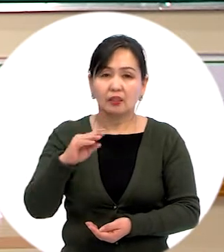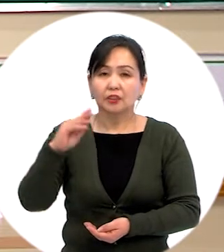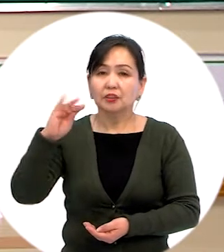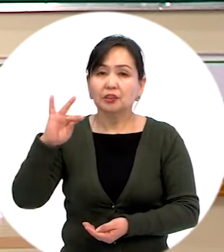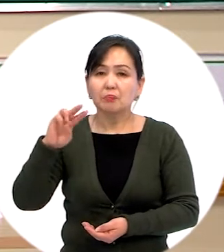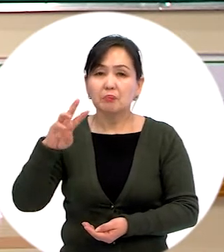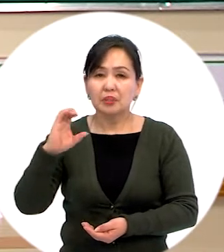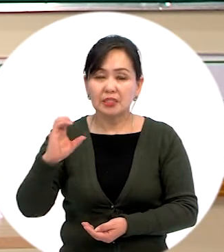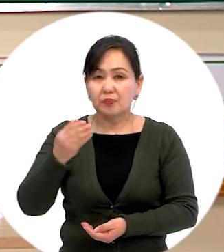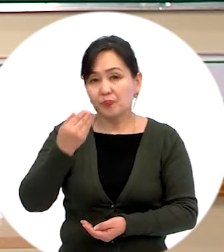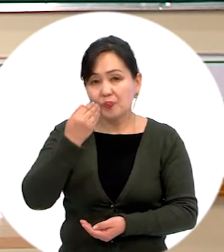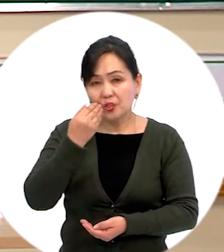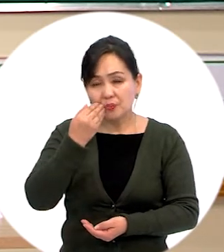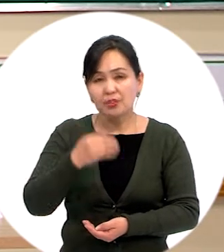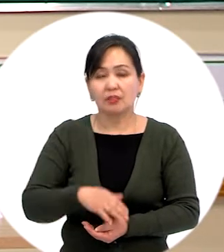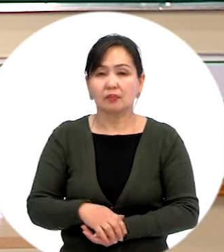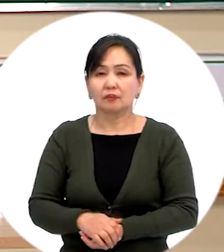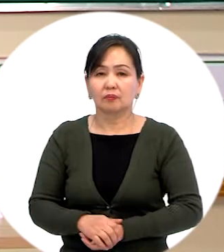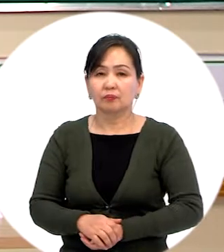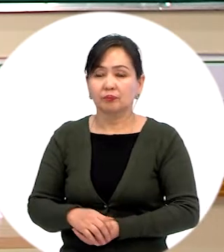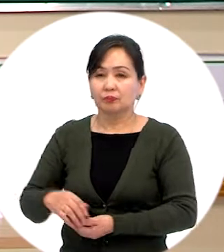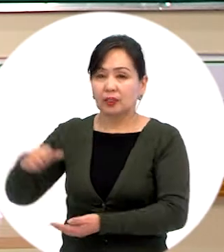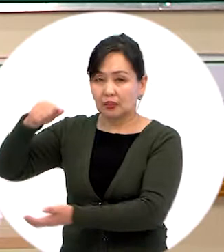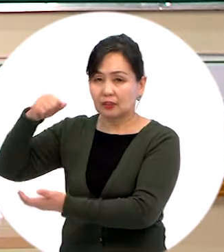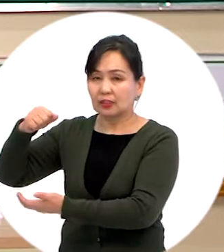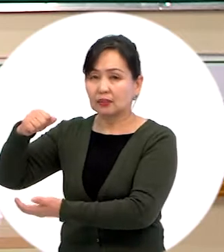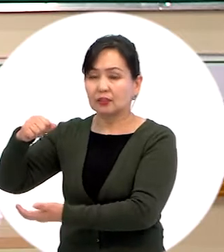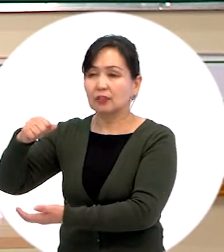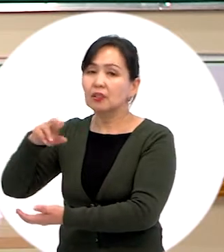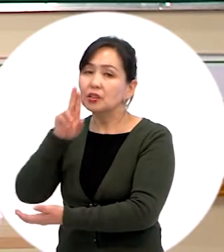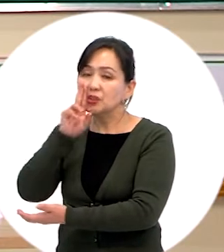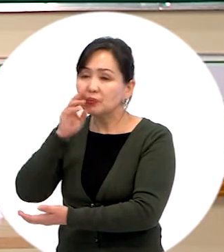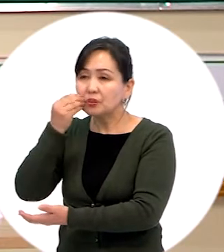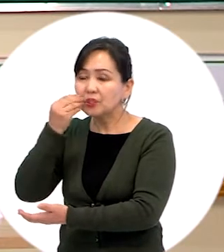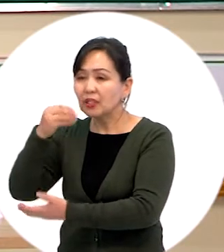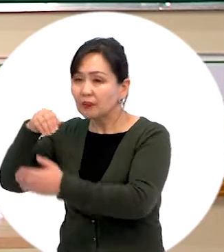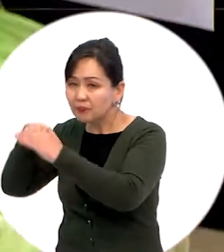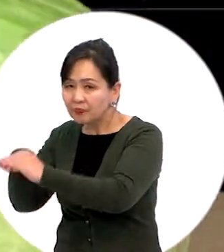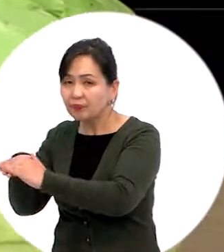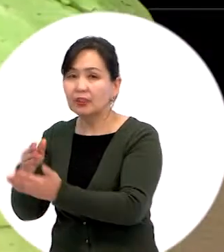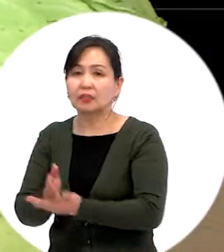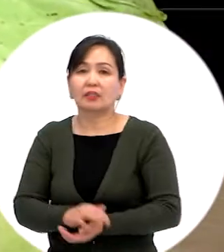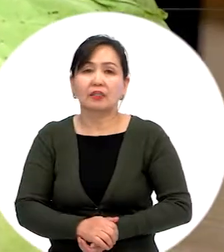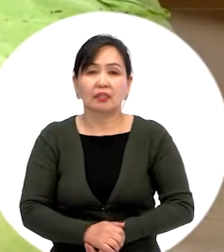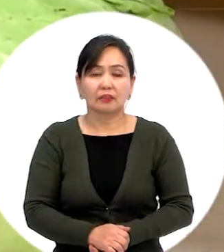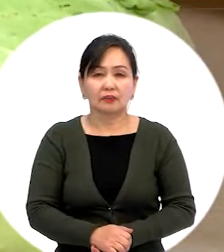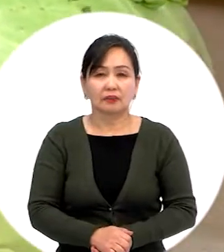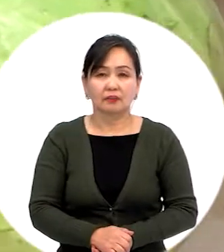үсэг, жимс, жимс. За, энэ сагс нь бүгдээрээ жимсээ хийх юм байна.